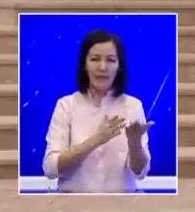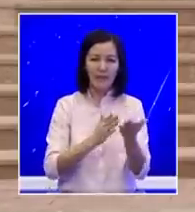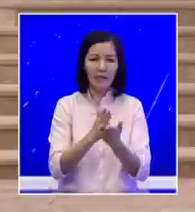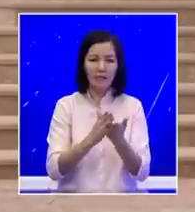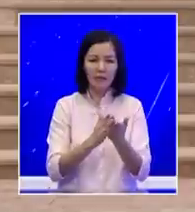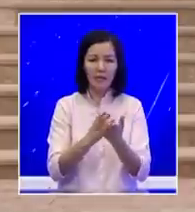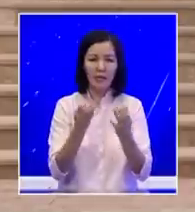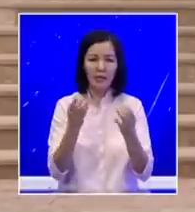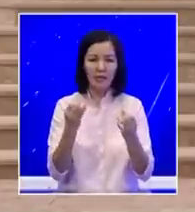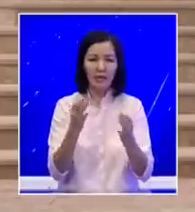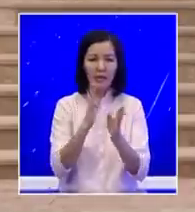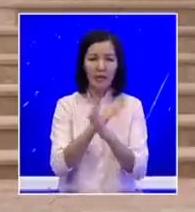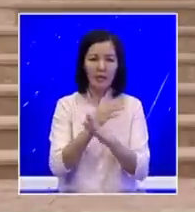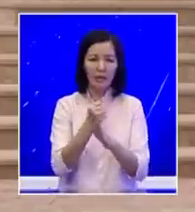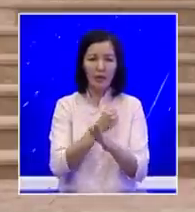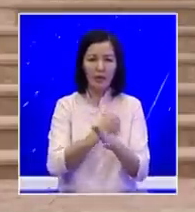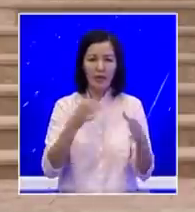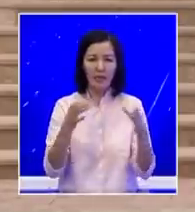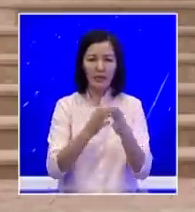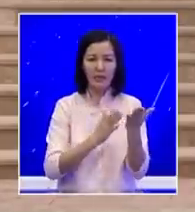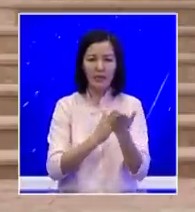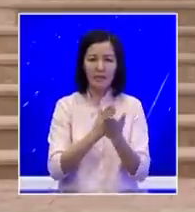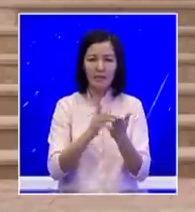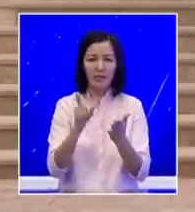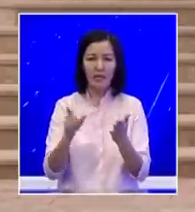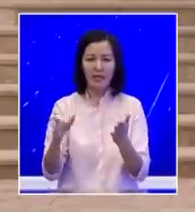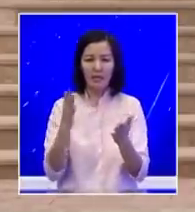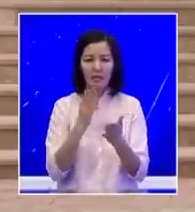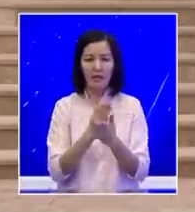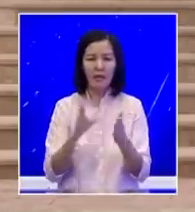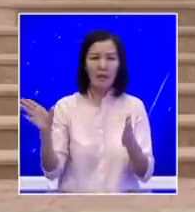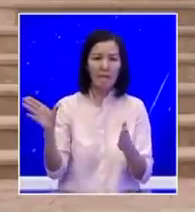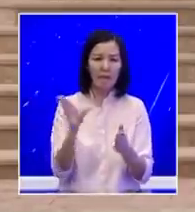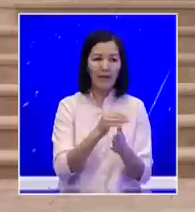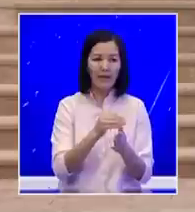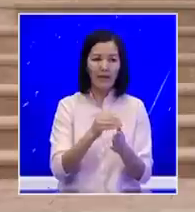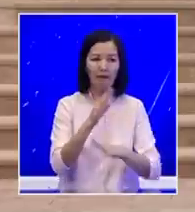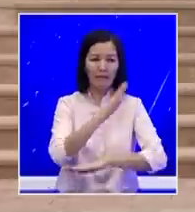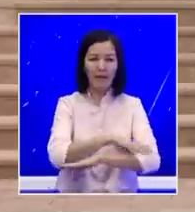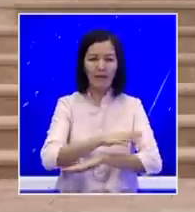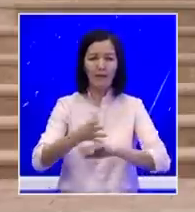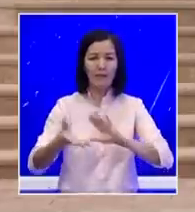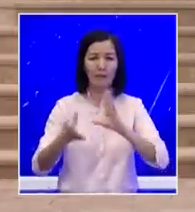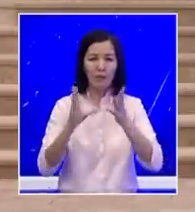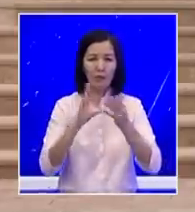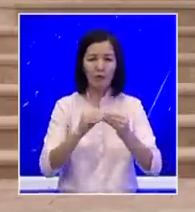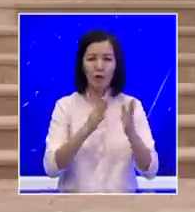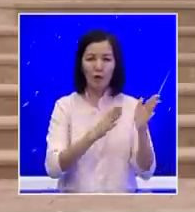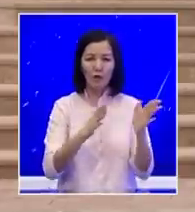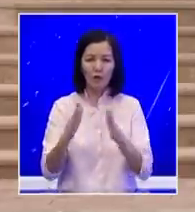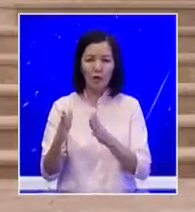және Қапшағай гарнизонының әскери қызметкерлері. Барлығы тәртіп бойынша тұрақты